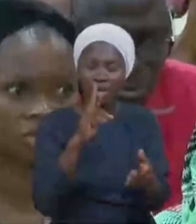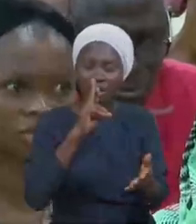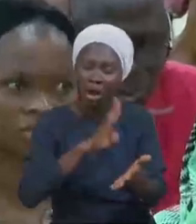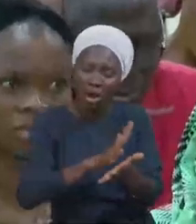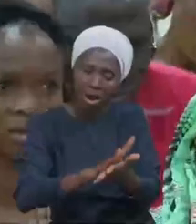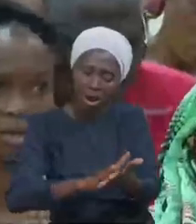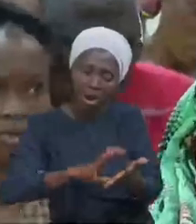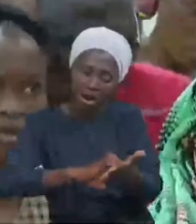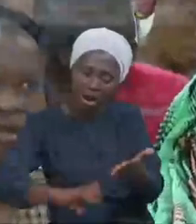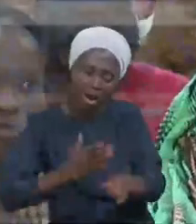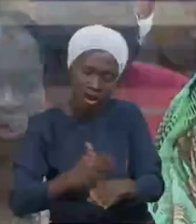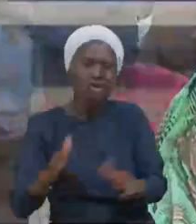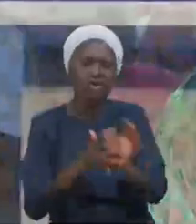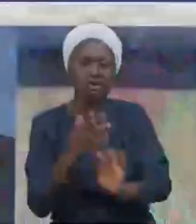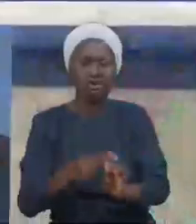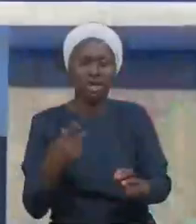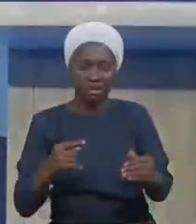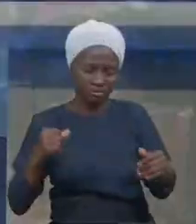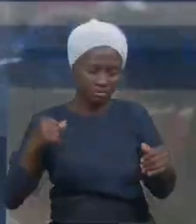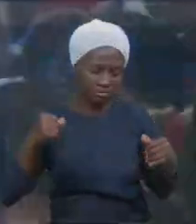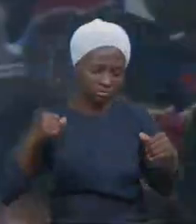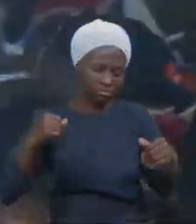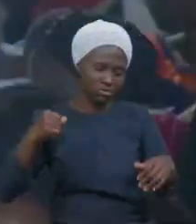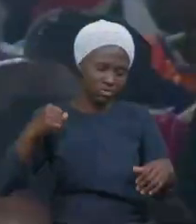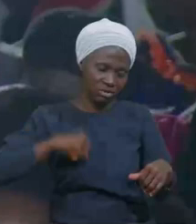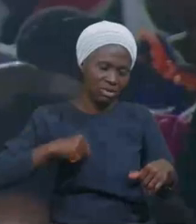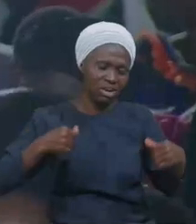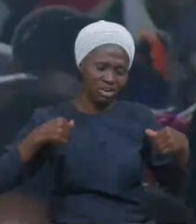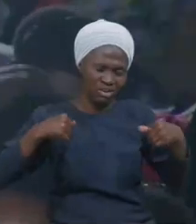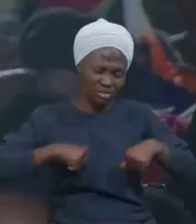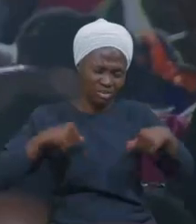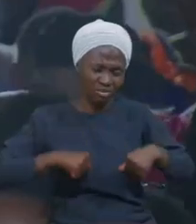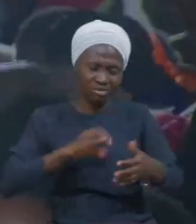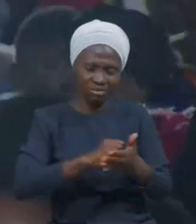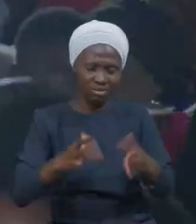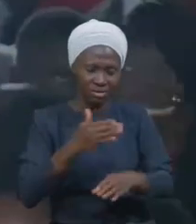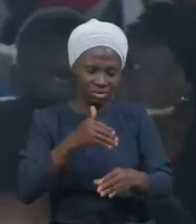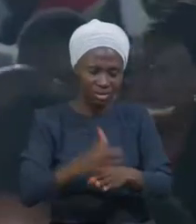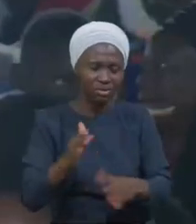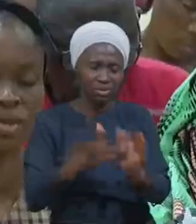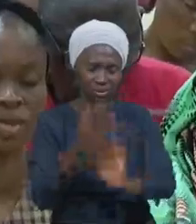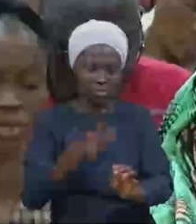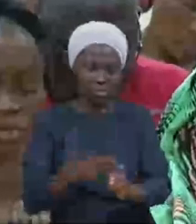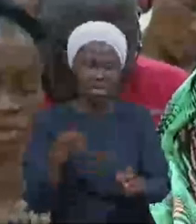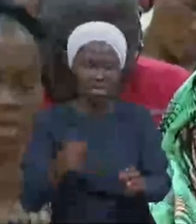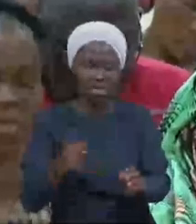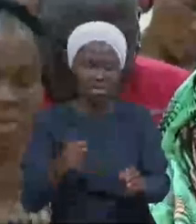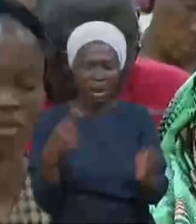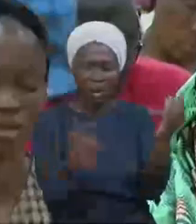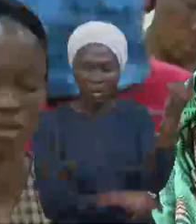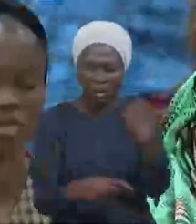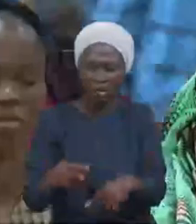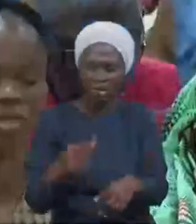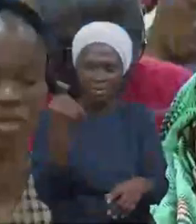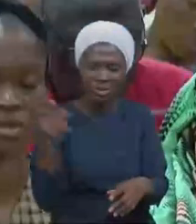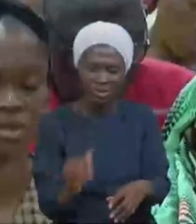La condamnation est ôtée. Le châtiment éternel qui devait survenir sur toi, tout est